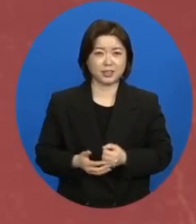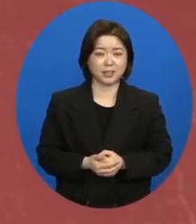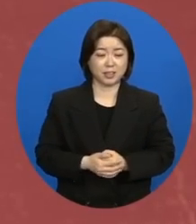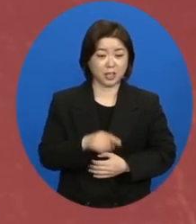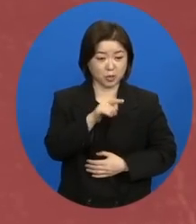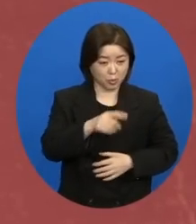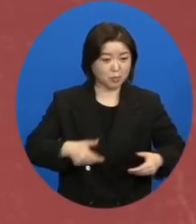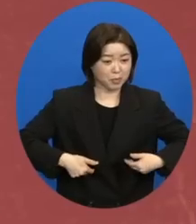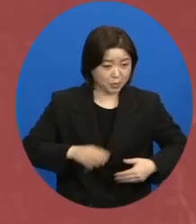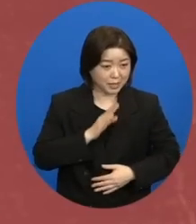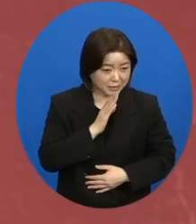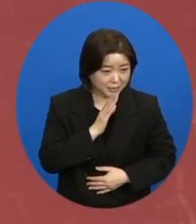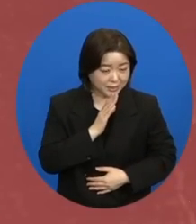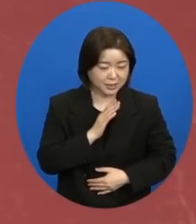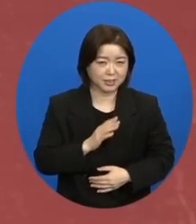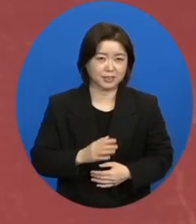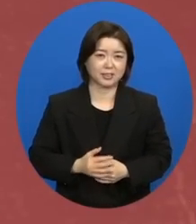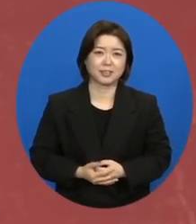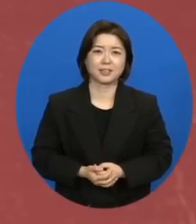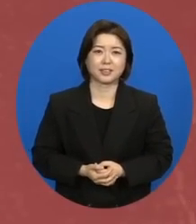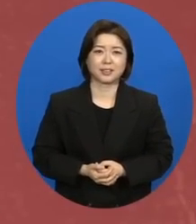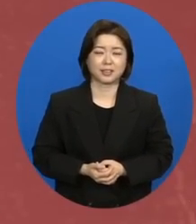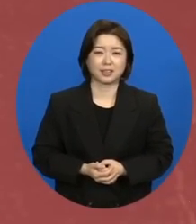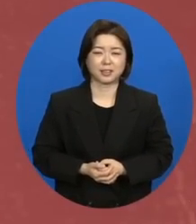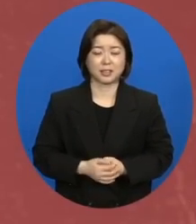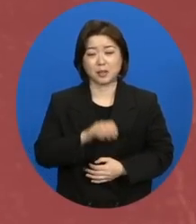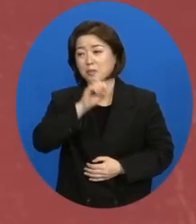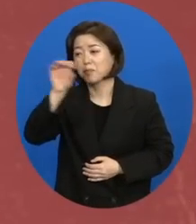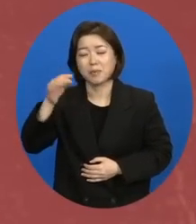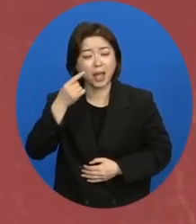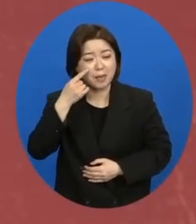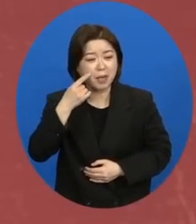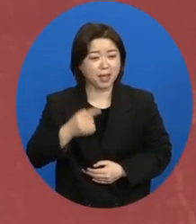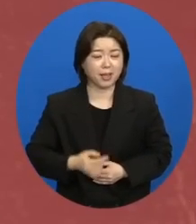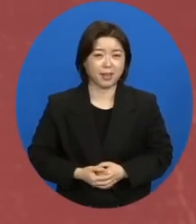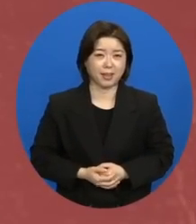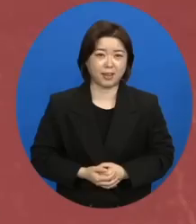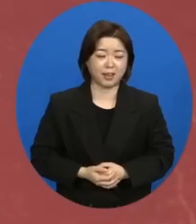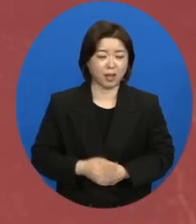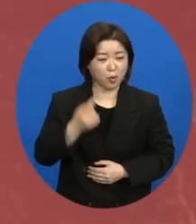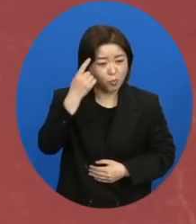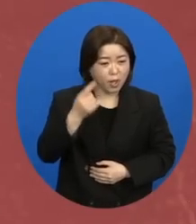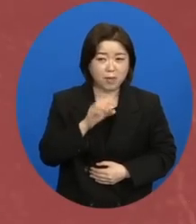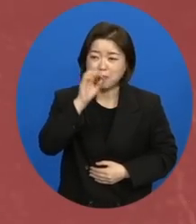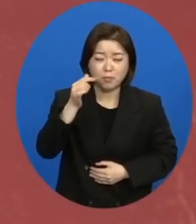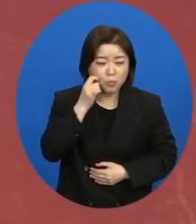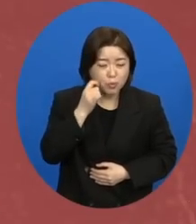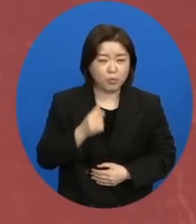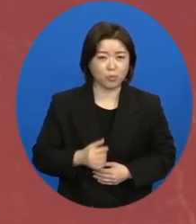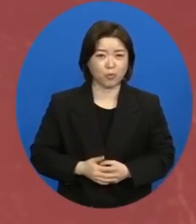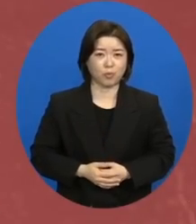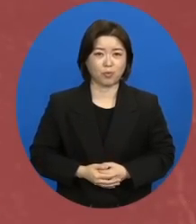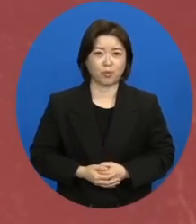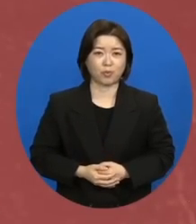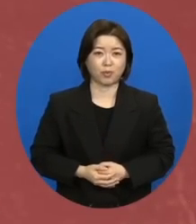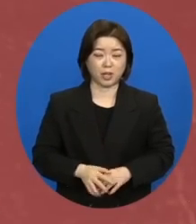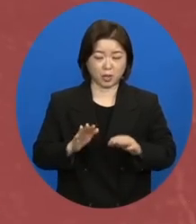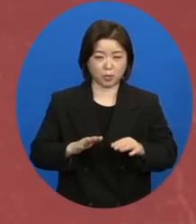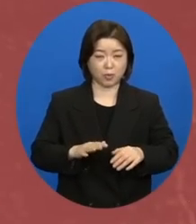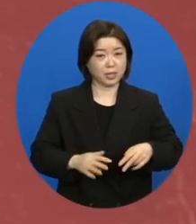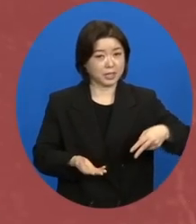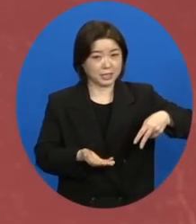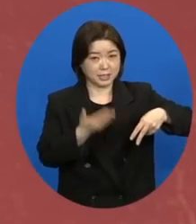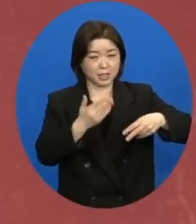필요하지 않냐? 얘기 좀 하지. 왜 그러냐고, 왜 그러냐. 오늘